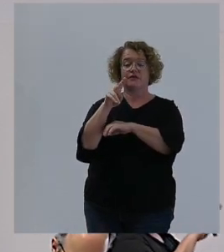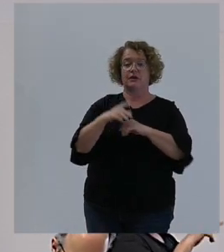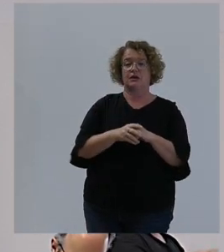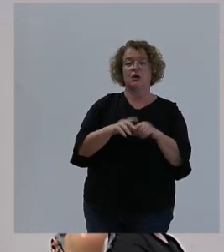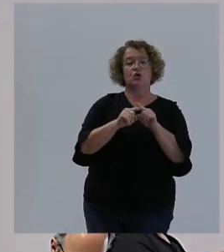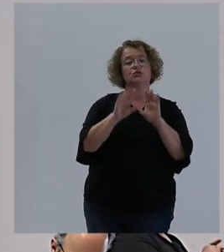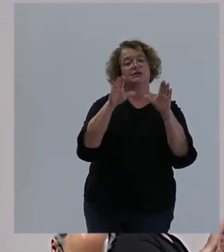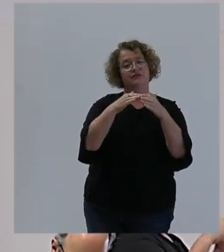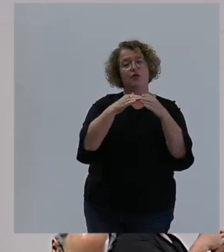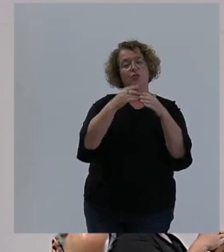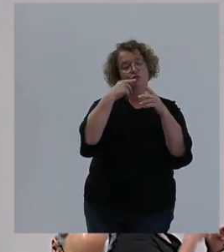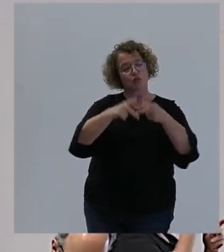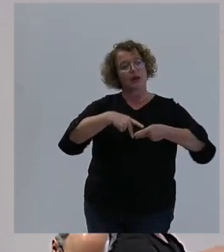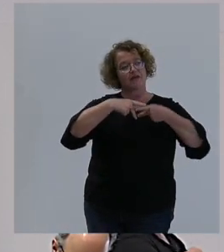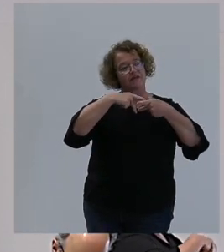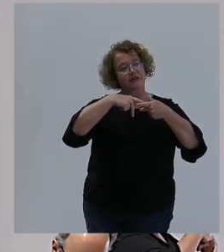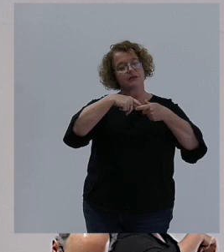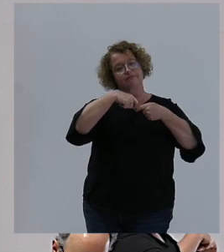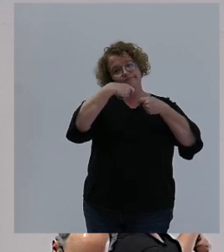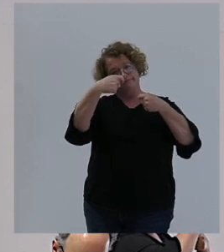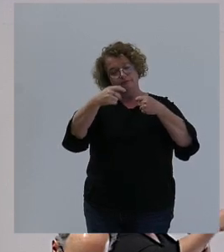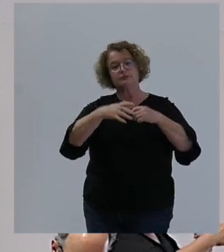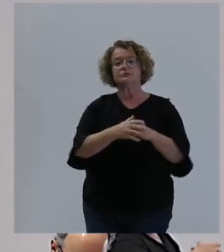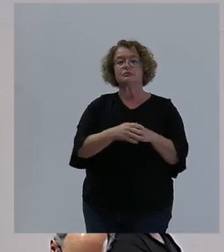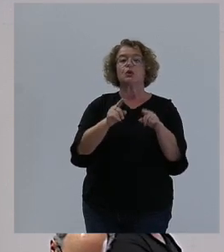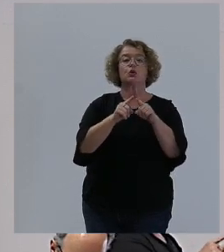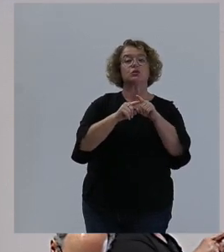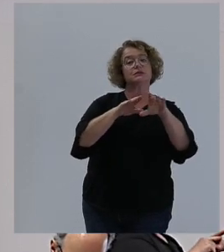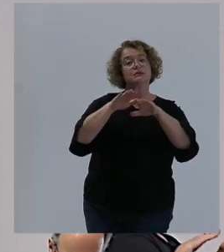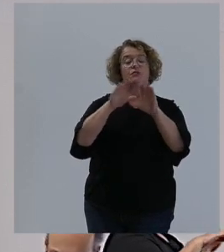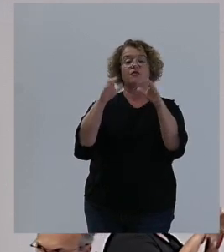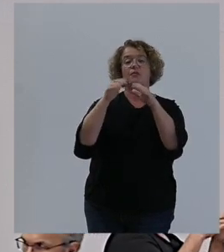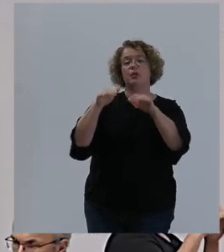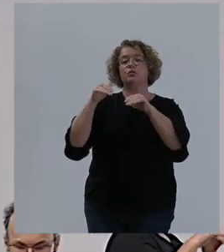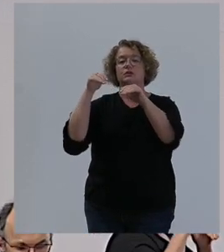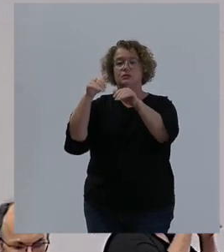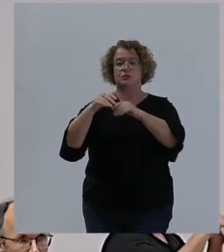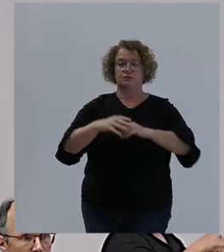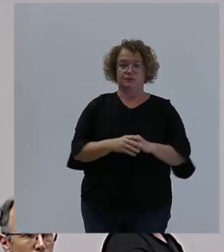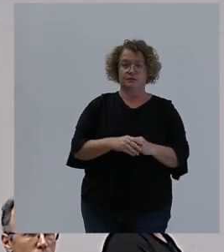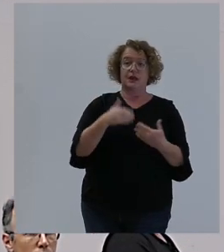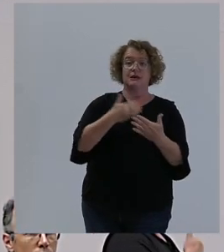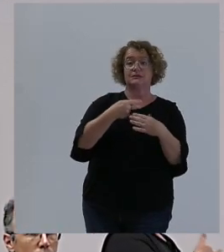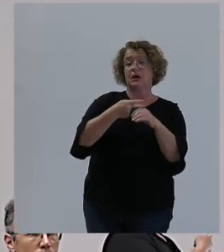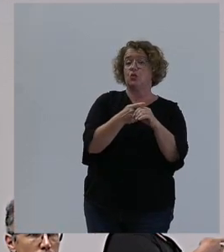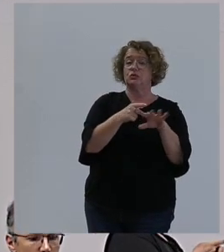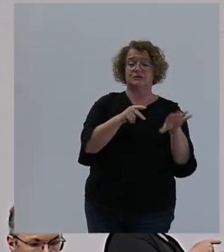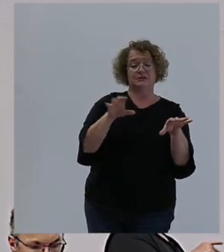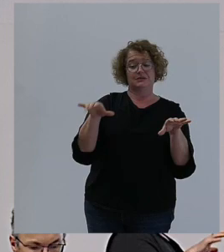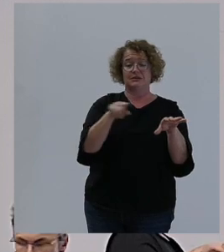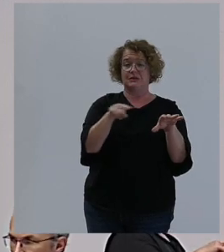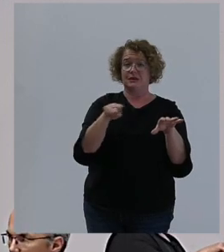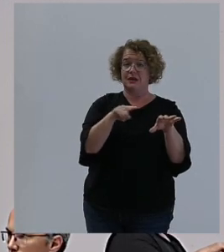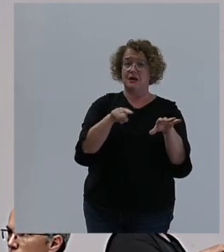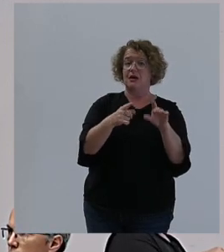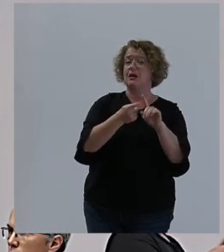formation nombre de dispositifs de formation tout au long de la vie et de dispositifs de formation continue. Donc ces outils, il faut les penser et les